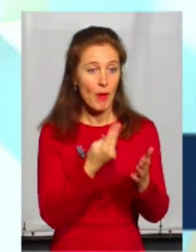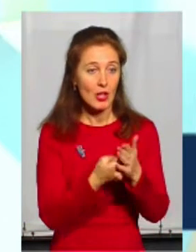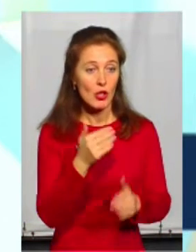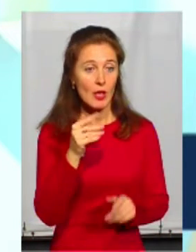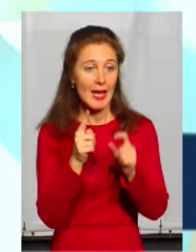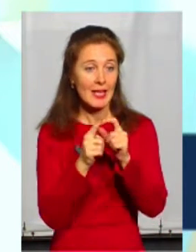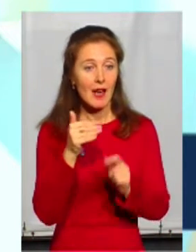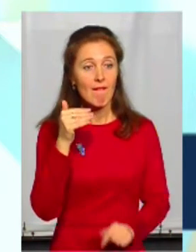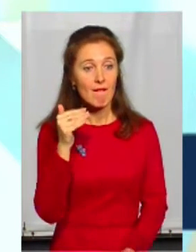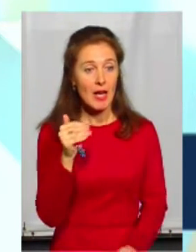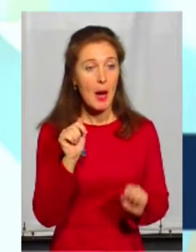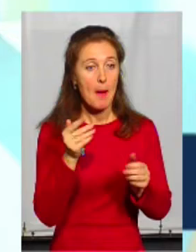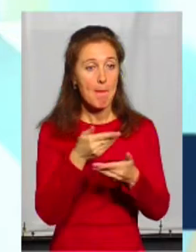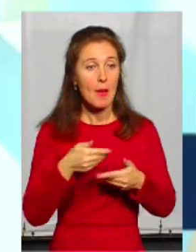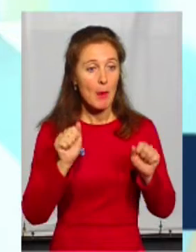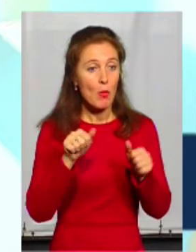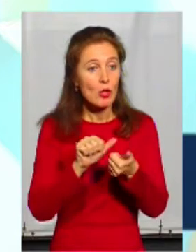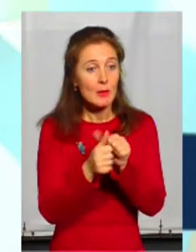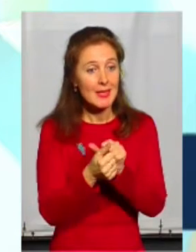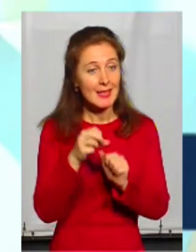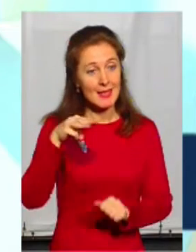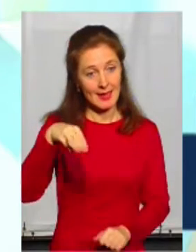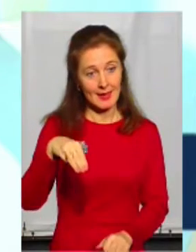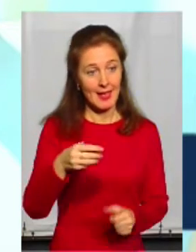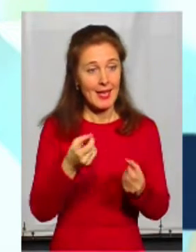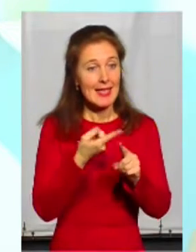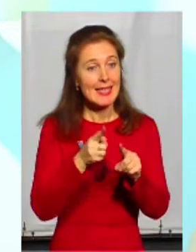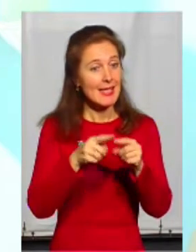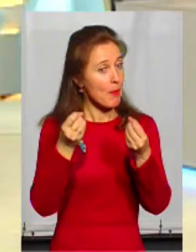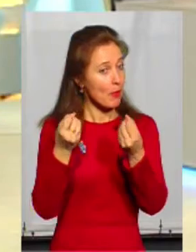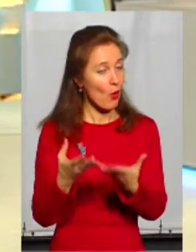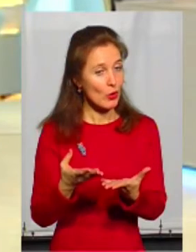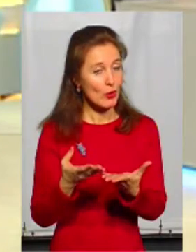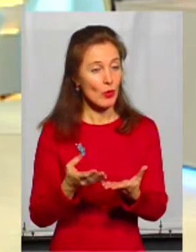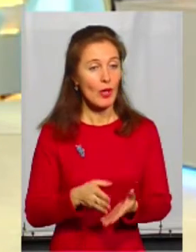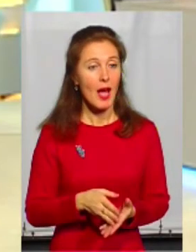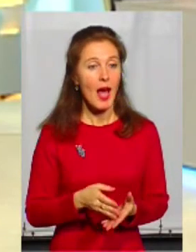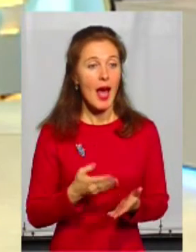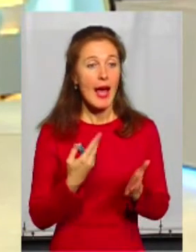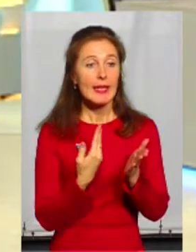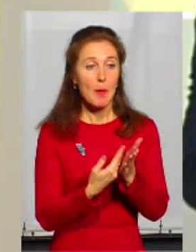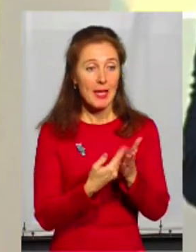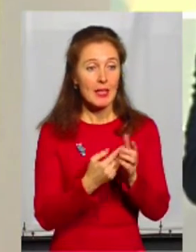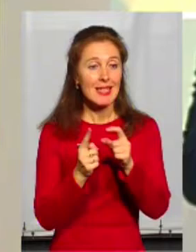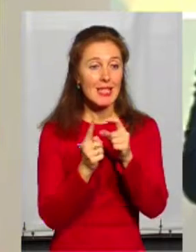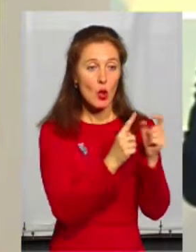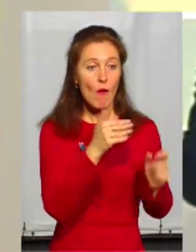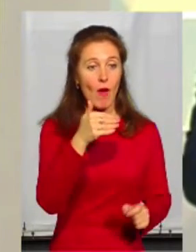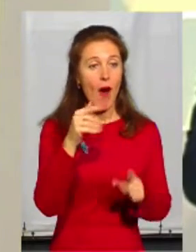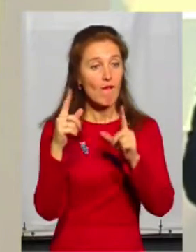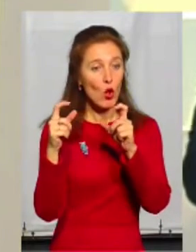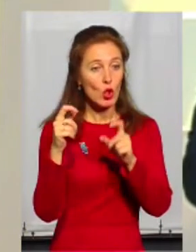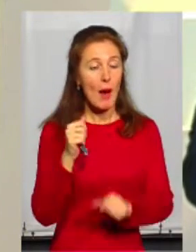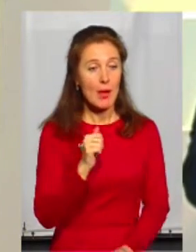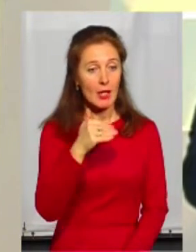«ф», ми можемо замінити на «ти». Все просто. Ну, от ось ви кажете, все просто, а, до прикладу, слово «фотоапарат». Там теж є букви,